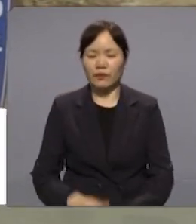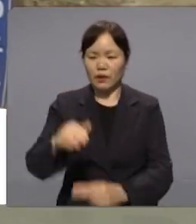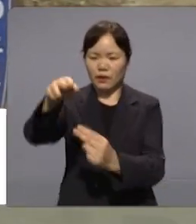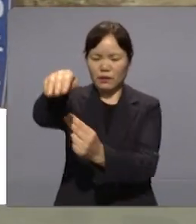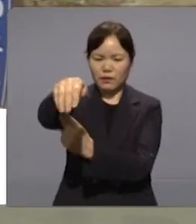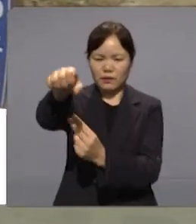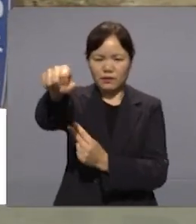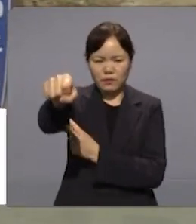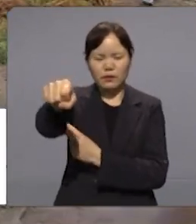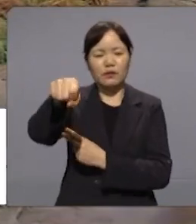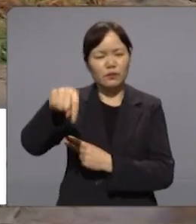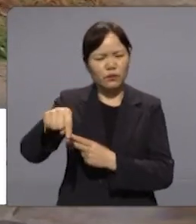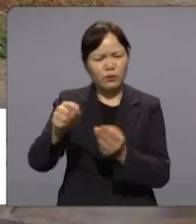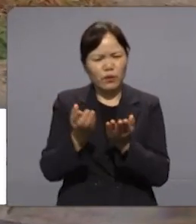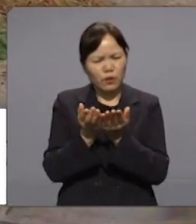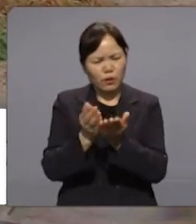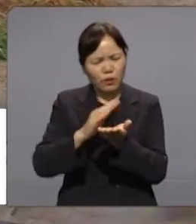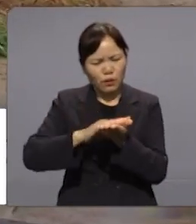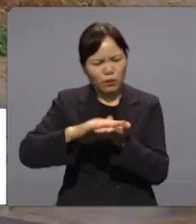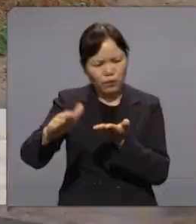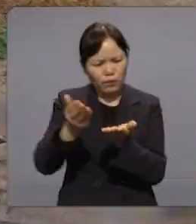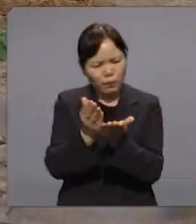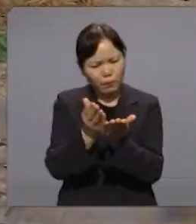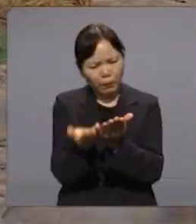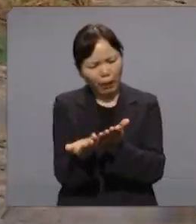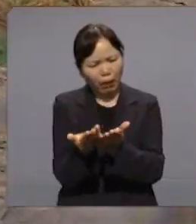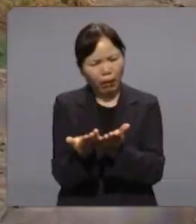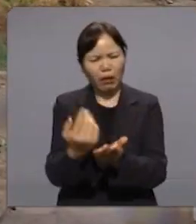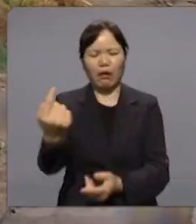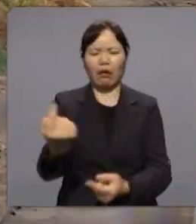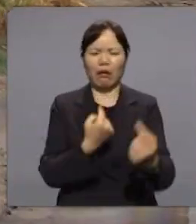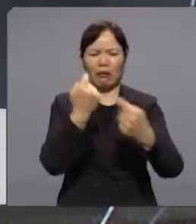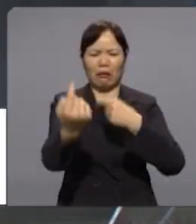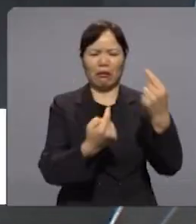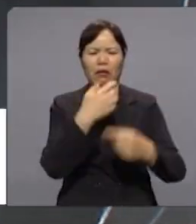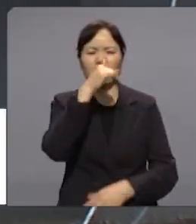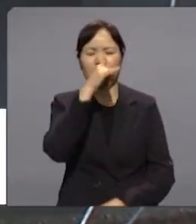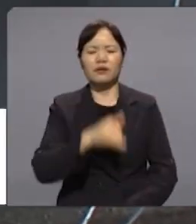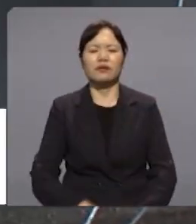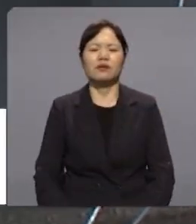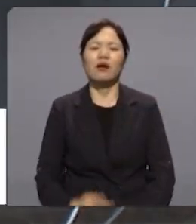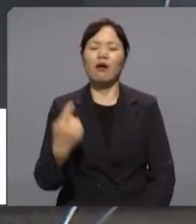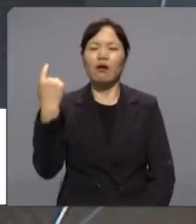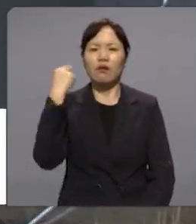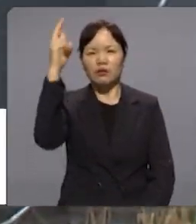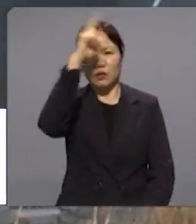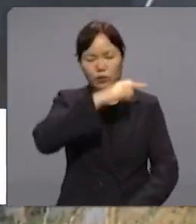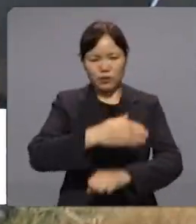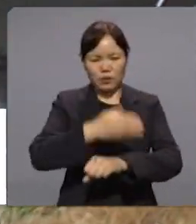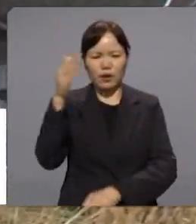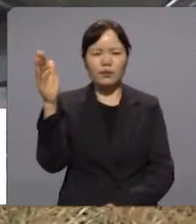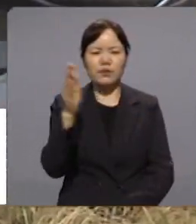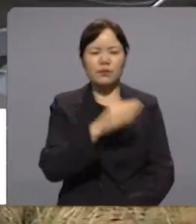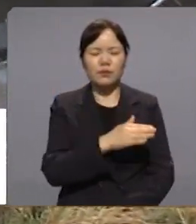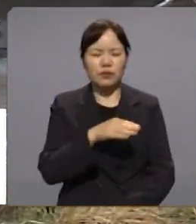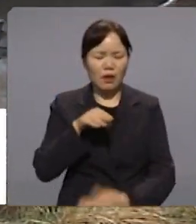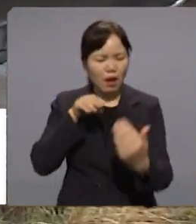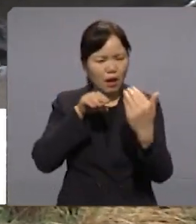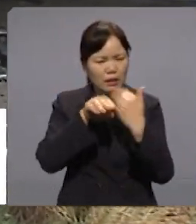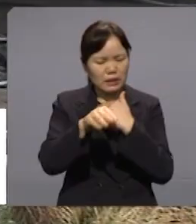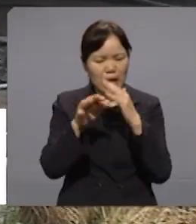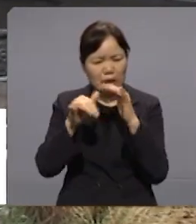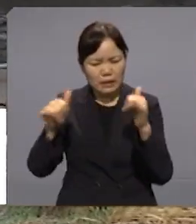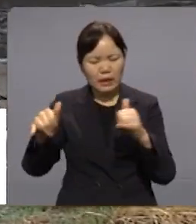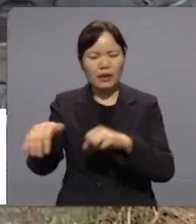불정교에서도 도로 침하 현상이 일어난다는 민원이 빗발쳤습니다. 어제 오전 9시부터 차량과